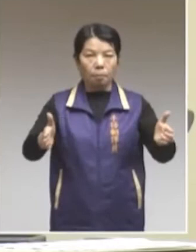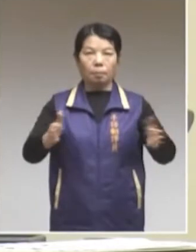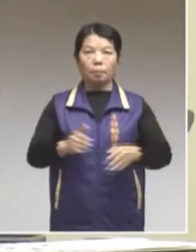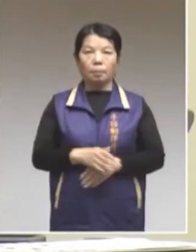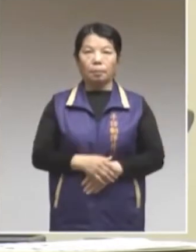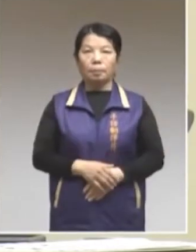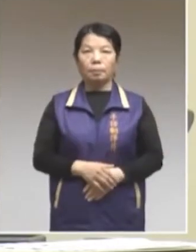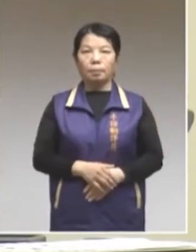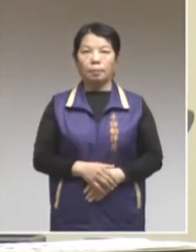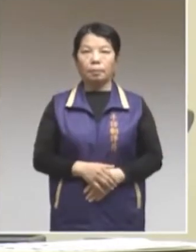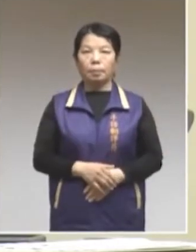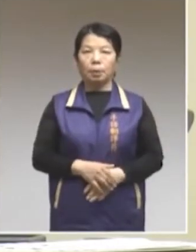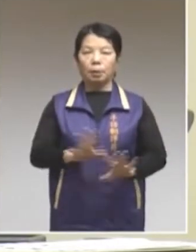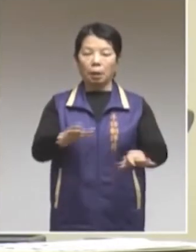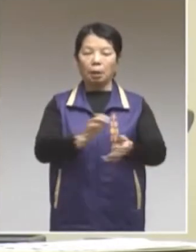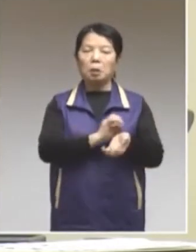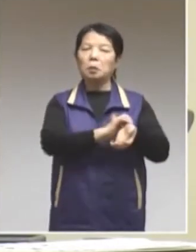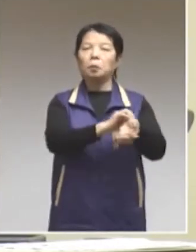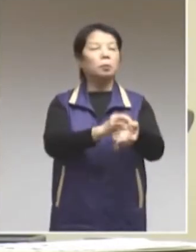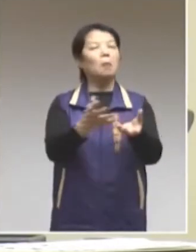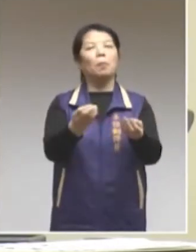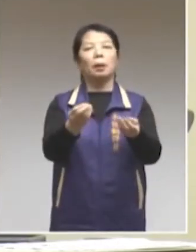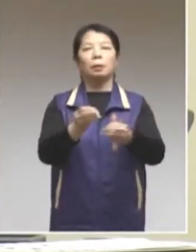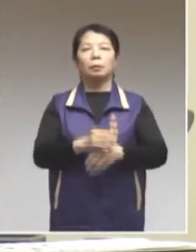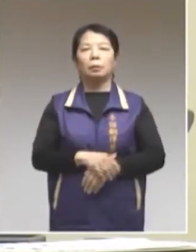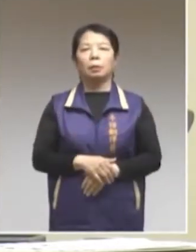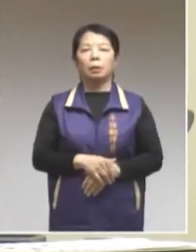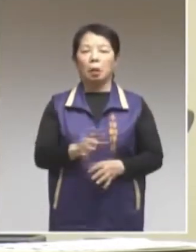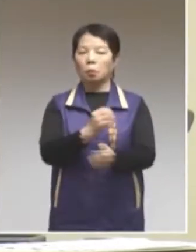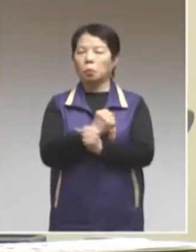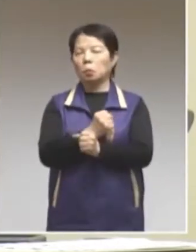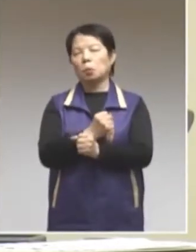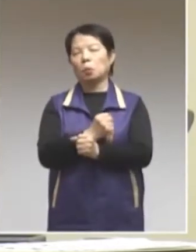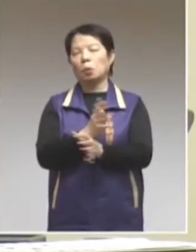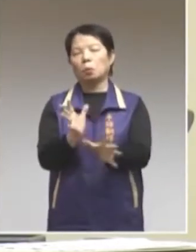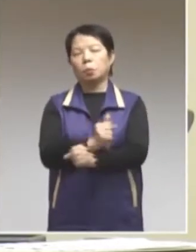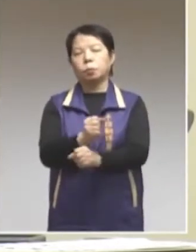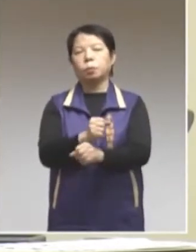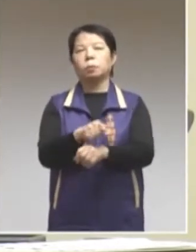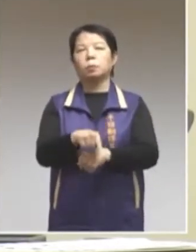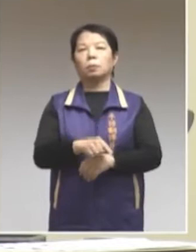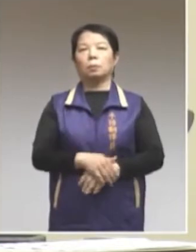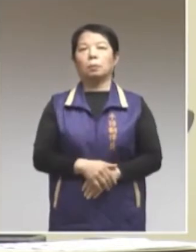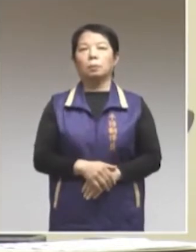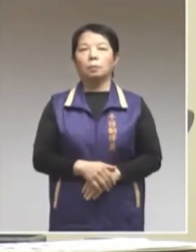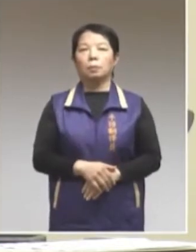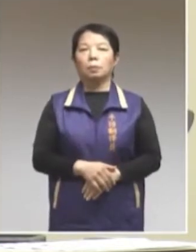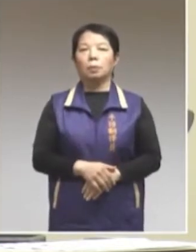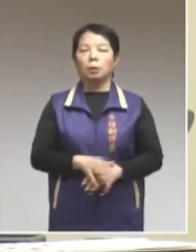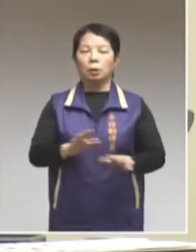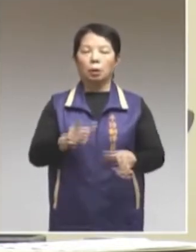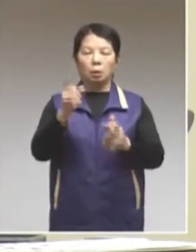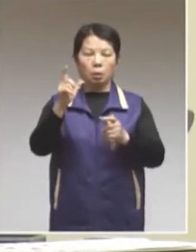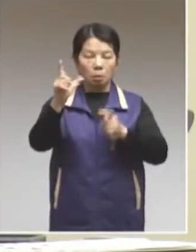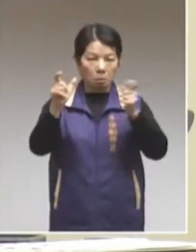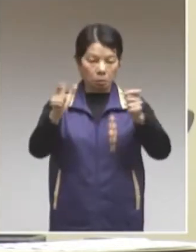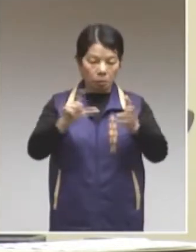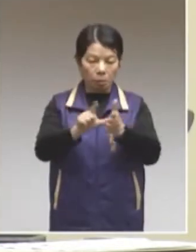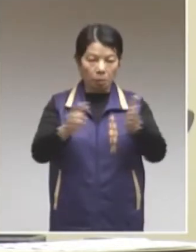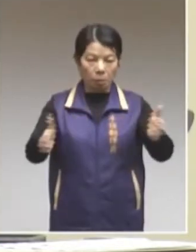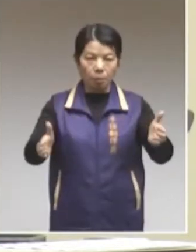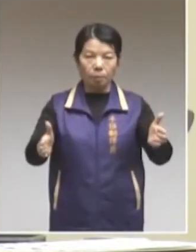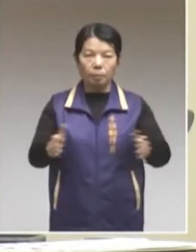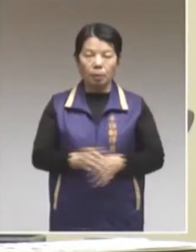个拢无去看医生哈，无特别注意哈。所以安尼在春节期间，大概就